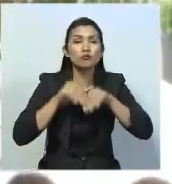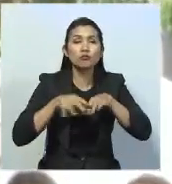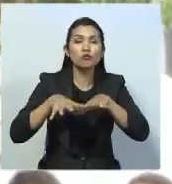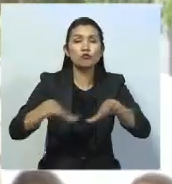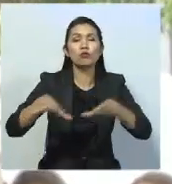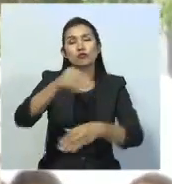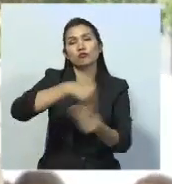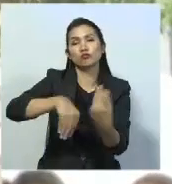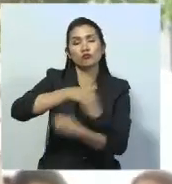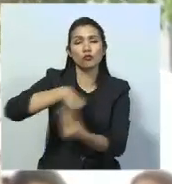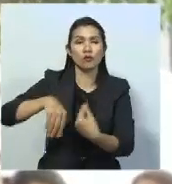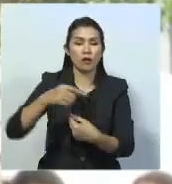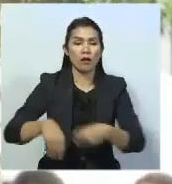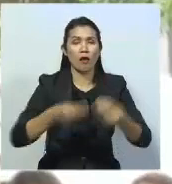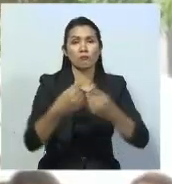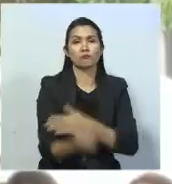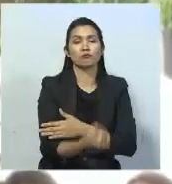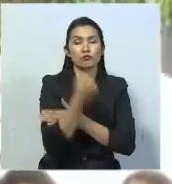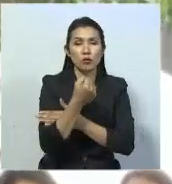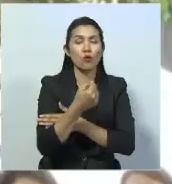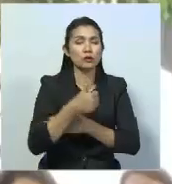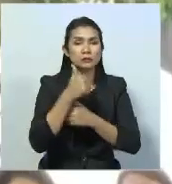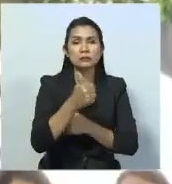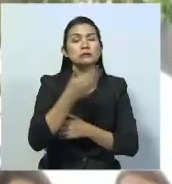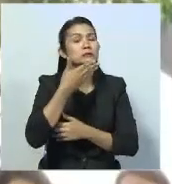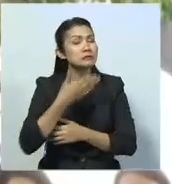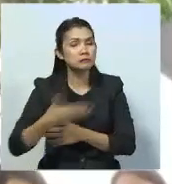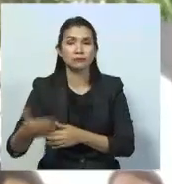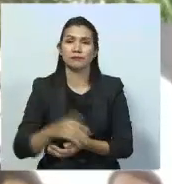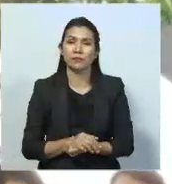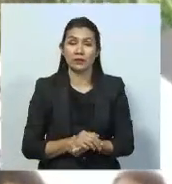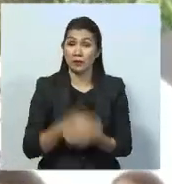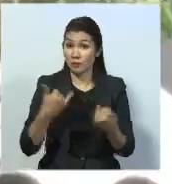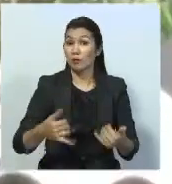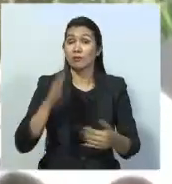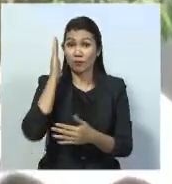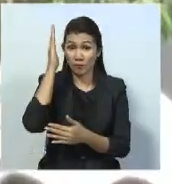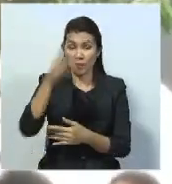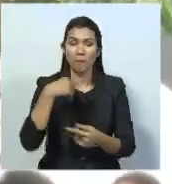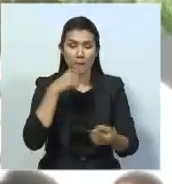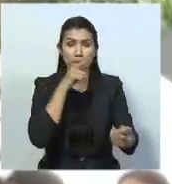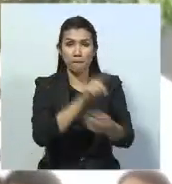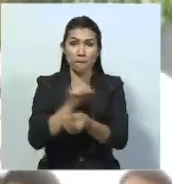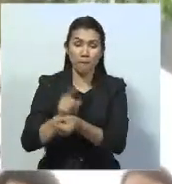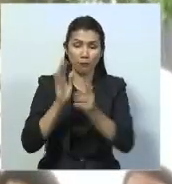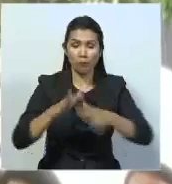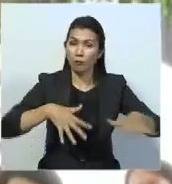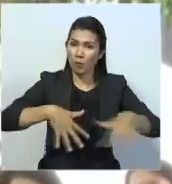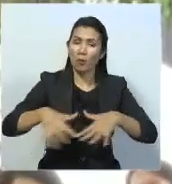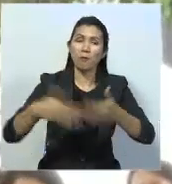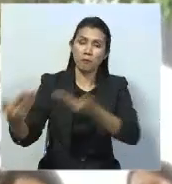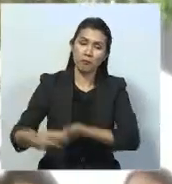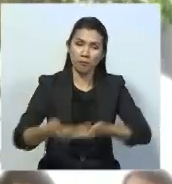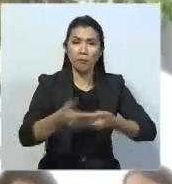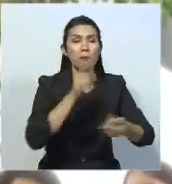รษฐกิจฐานรากให้มีความมั่นคงมั่งคั่งและยั่งยืนพร้อมกับโอกาสนี้จะมีการพบกับประชาชนที่มาต้อนรับและเข้